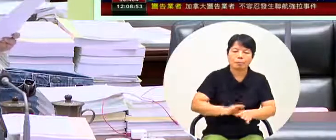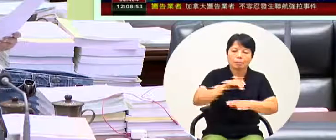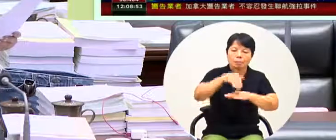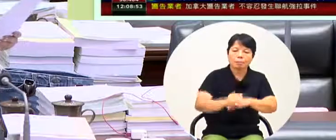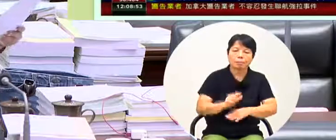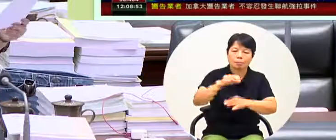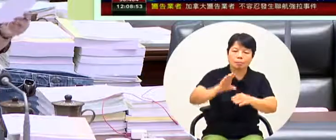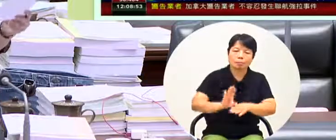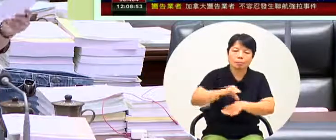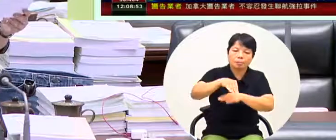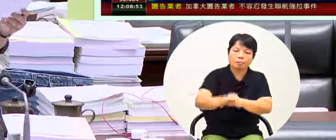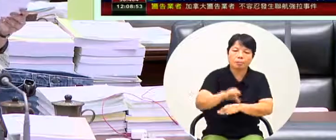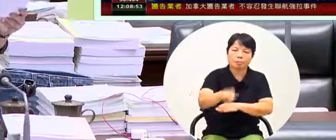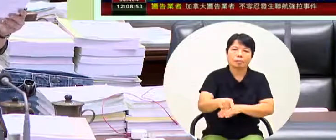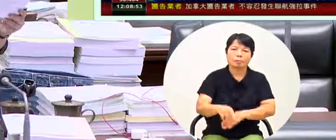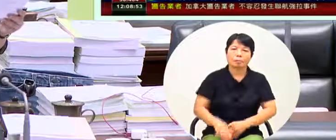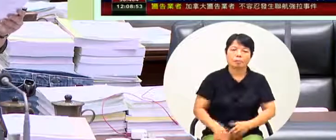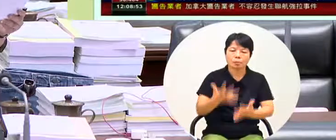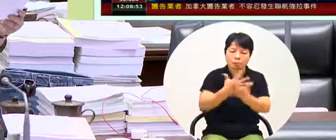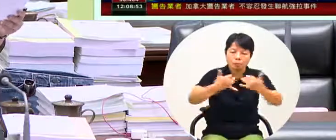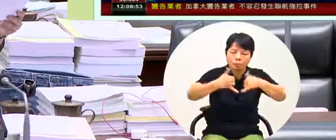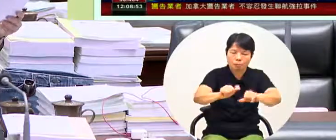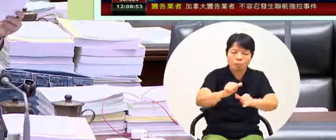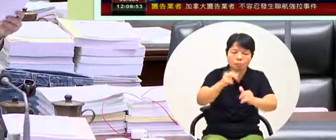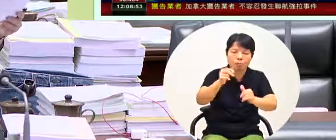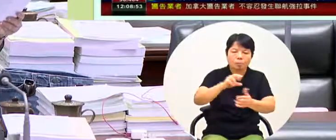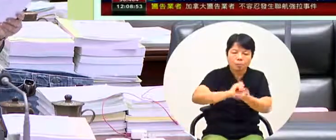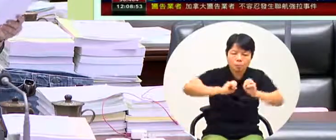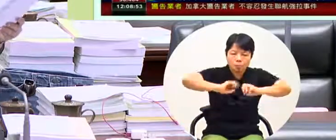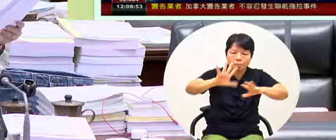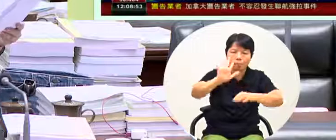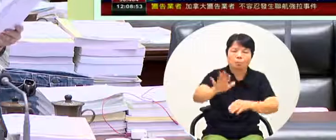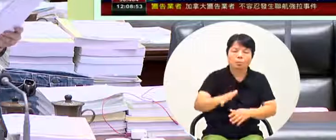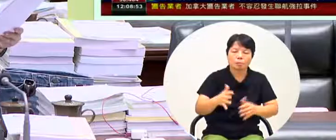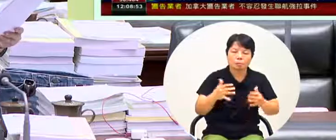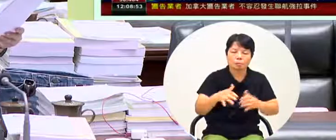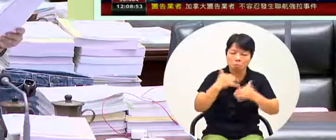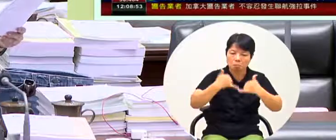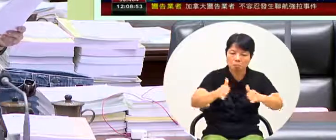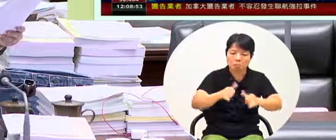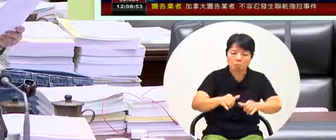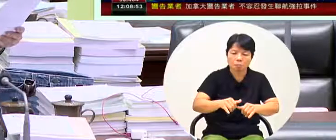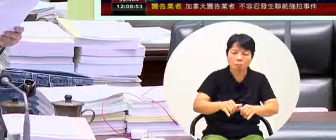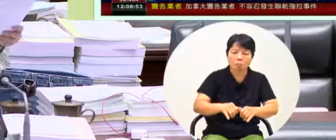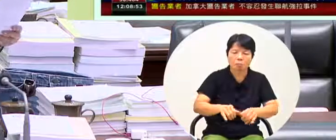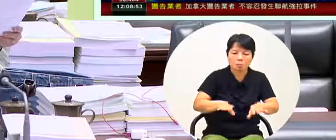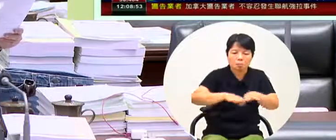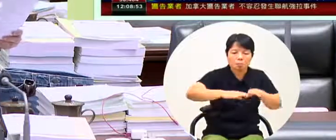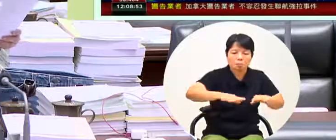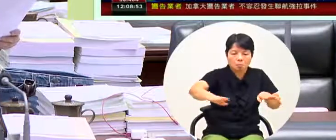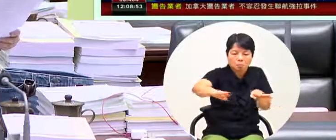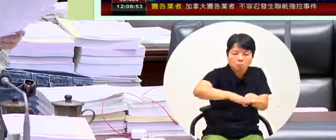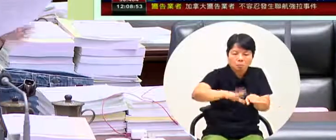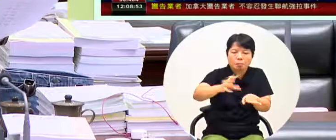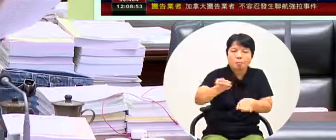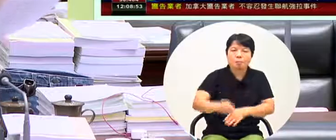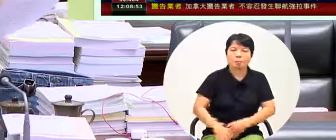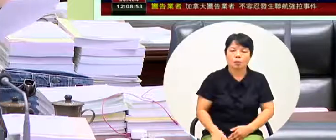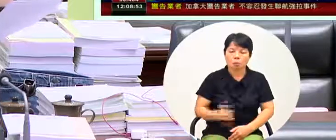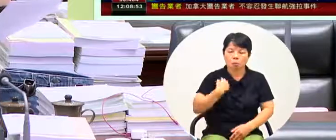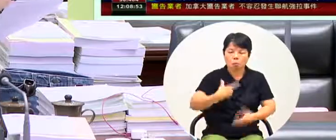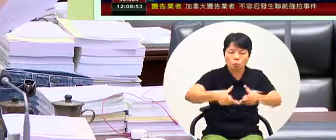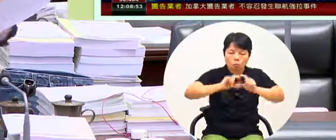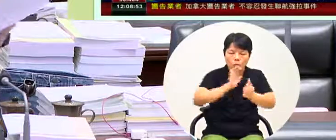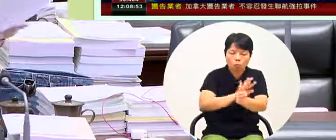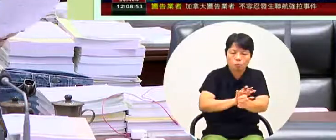提到这个道路不平的这个状况哈。那本席回来了，回到服务处之后呢，也确实有很多的民众仍